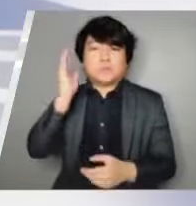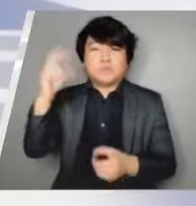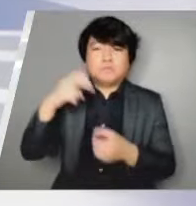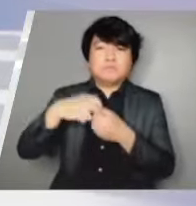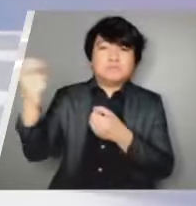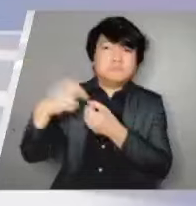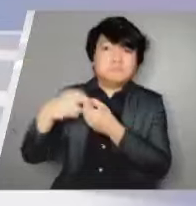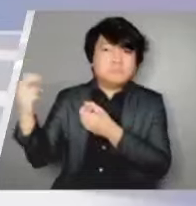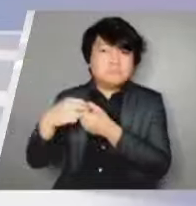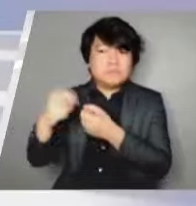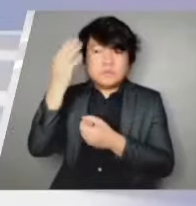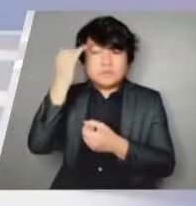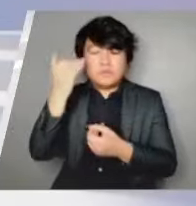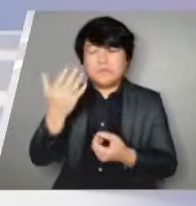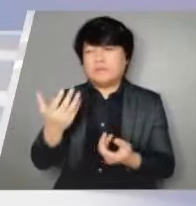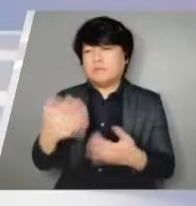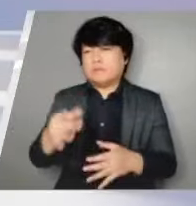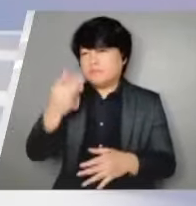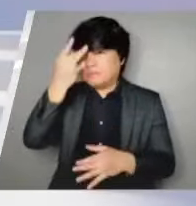gastos sa pagnenegosyo.